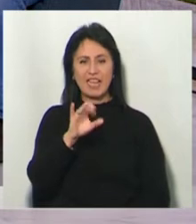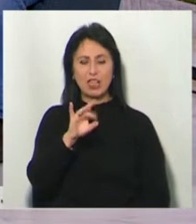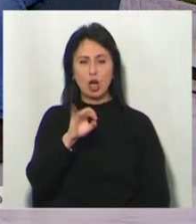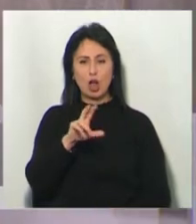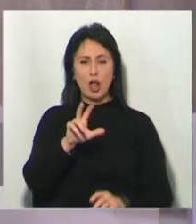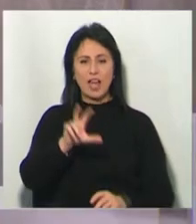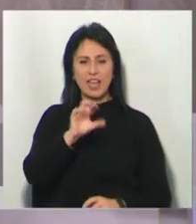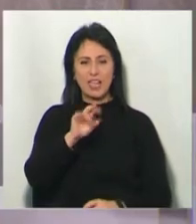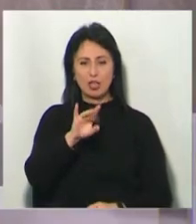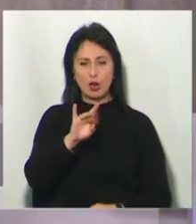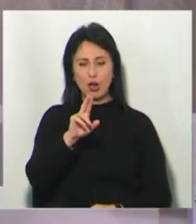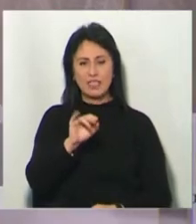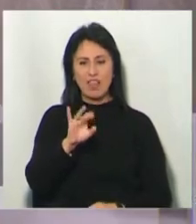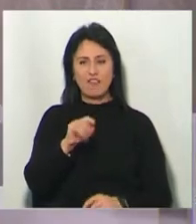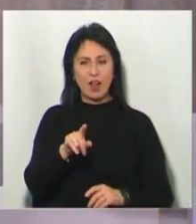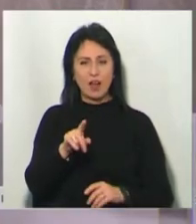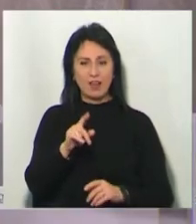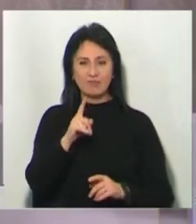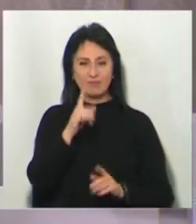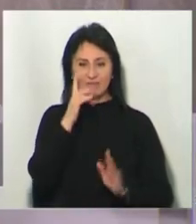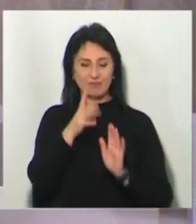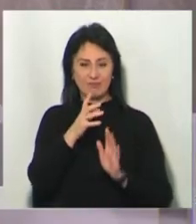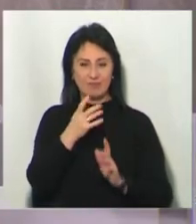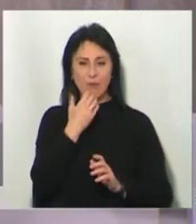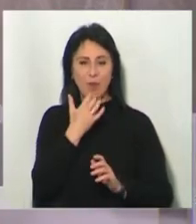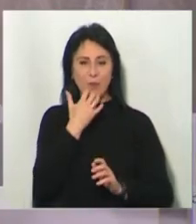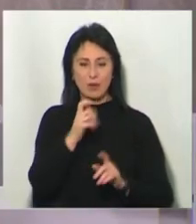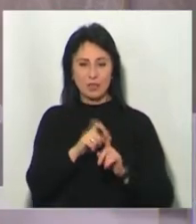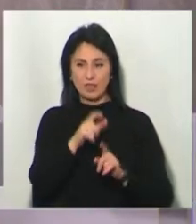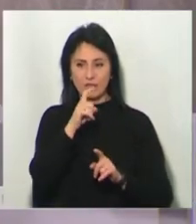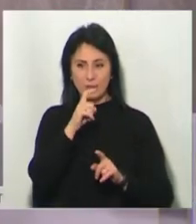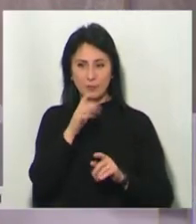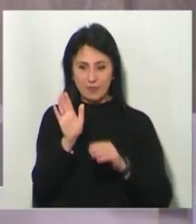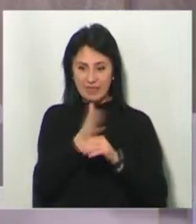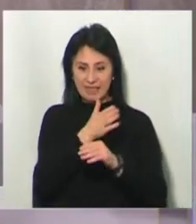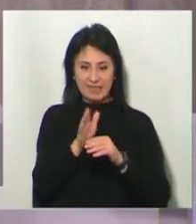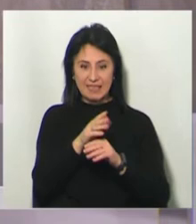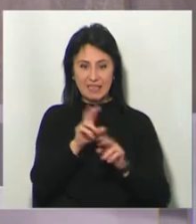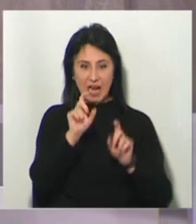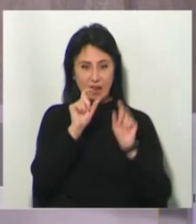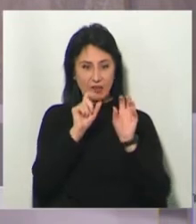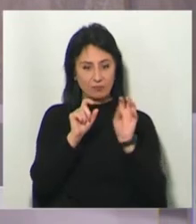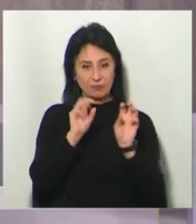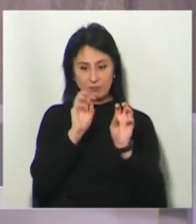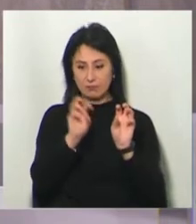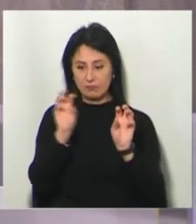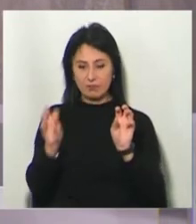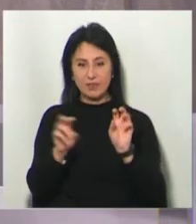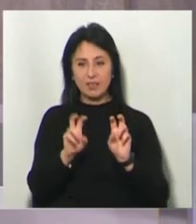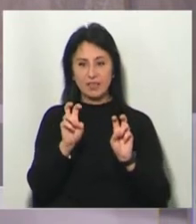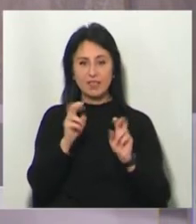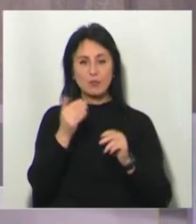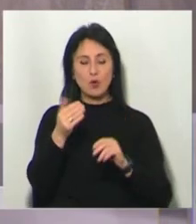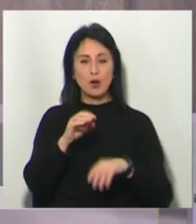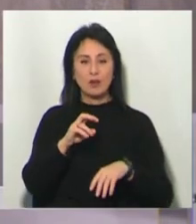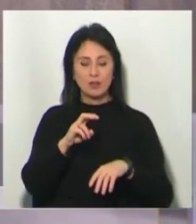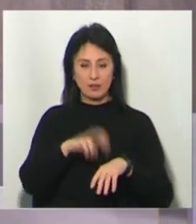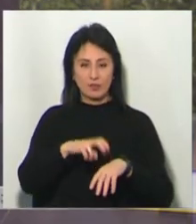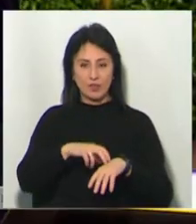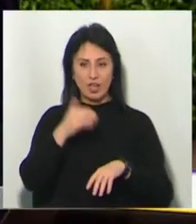Hidrocephalia. Odată ce tu pro gasește biromi, cum am urmărit să tuiș. Cel că oile este termini,